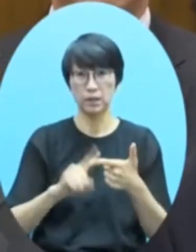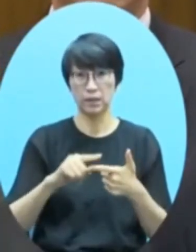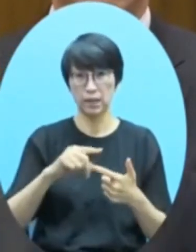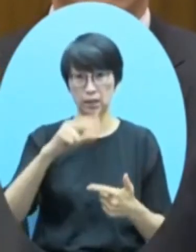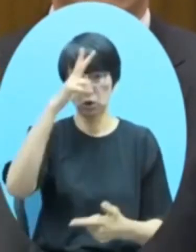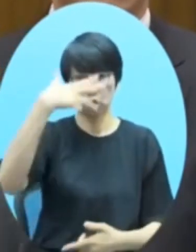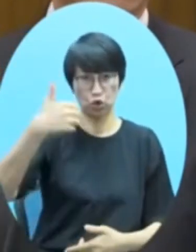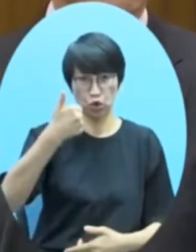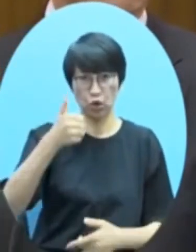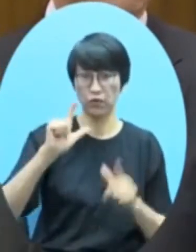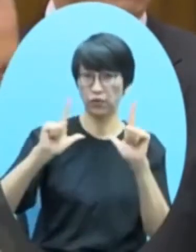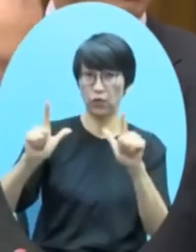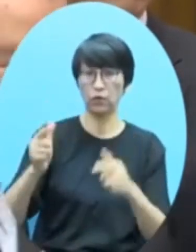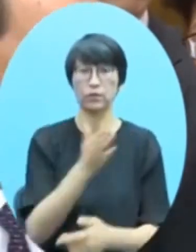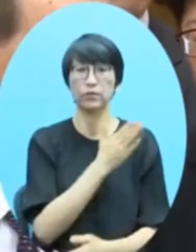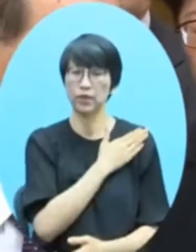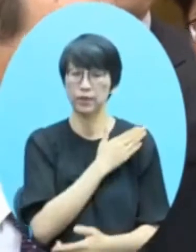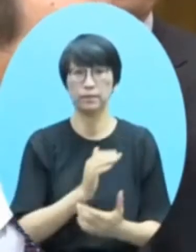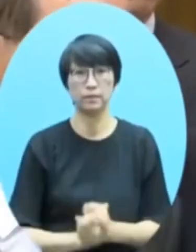政府的关系，最终的目的，亦都是头先我讲一个，系希望摧毁香港。至于所有有关公务员嘅问题，我请阿政务司司长同大家讲。